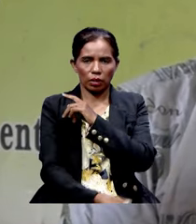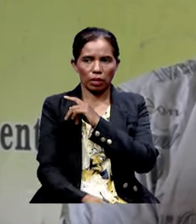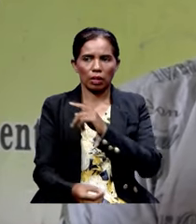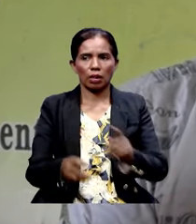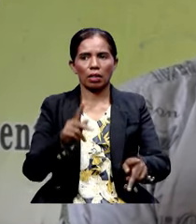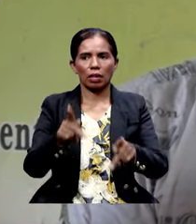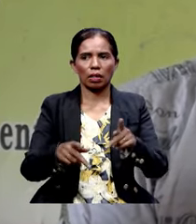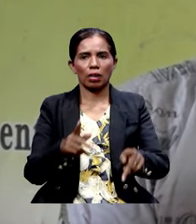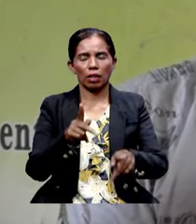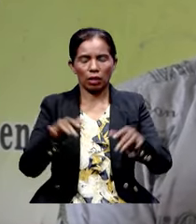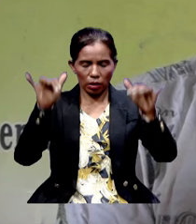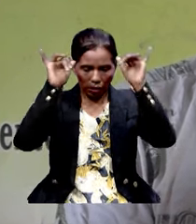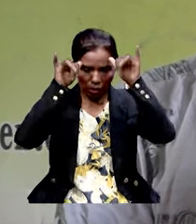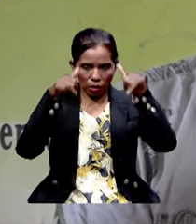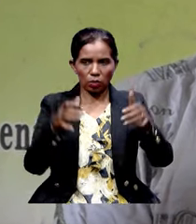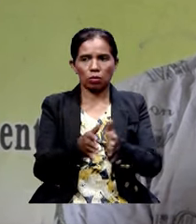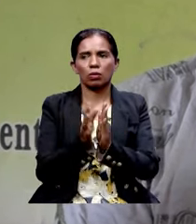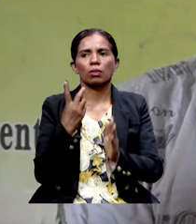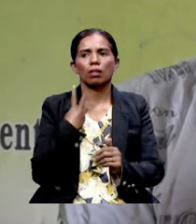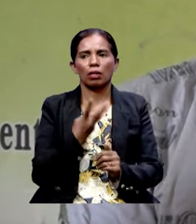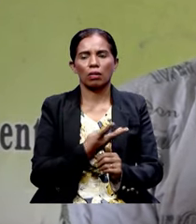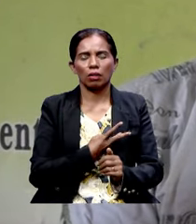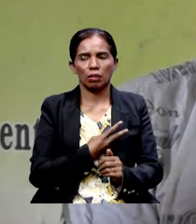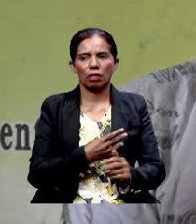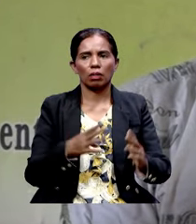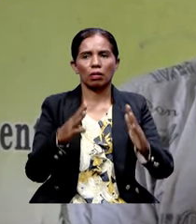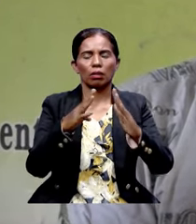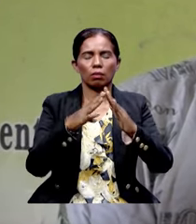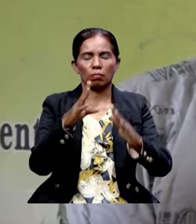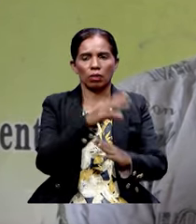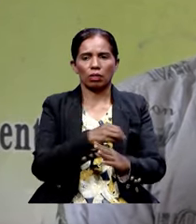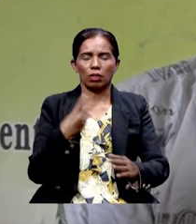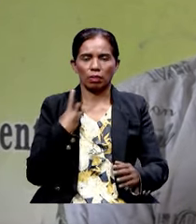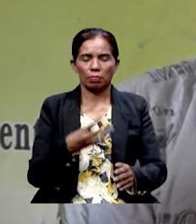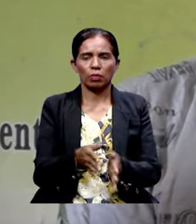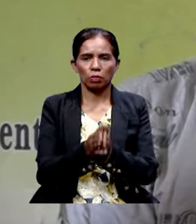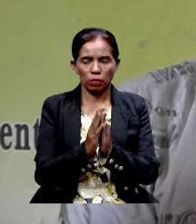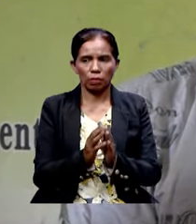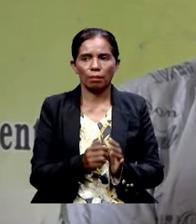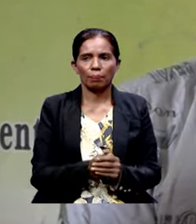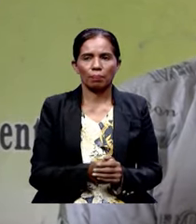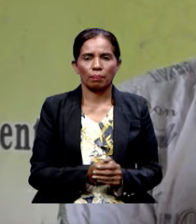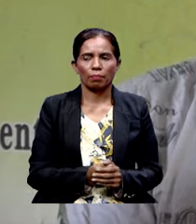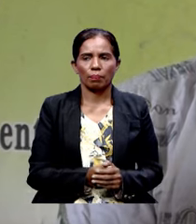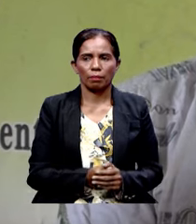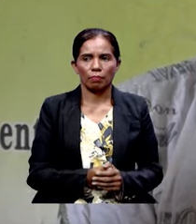emani karautan azisi ami iha ami ne uma usitekeno ne bele be